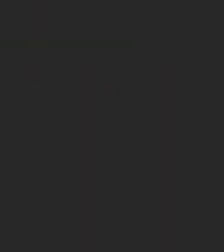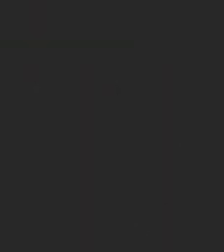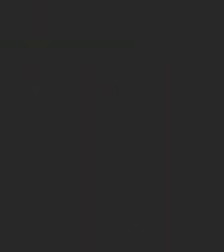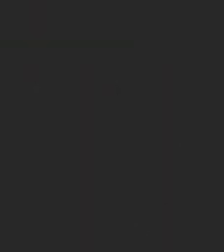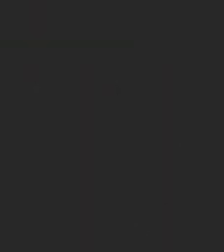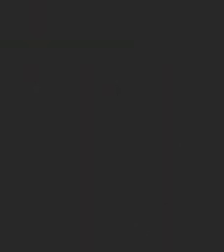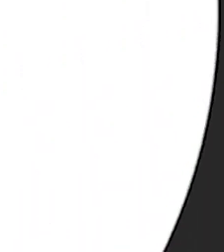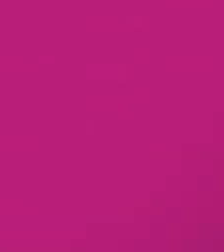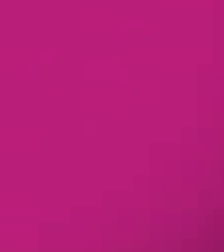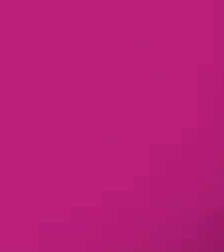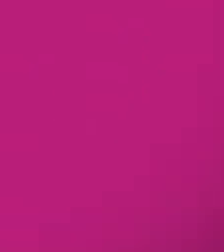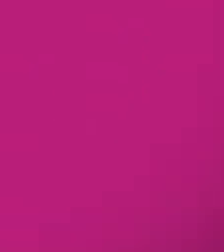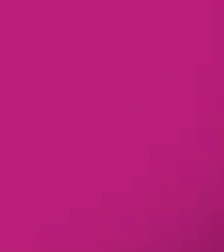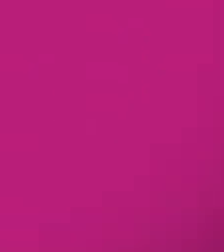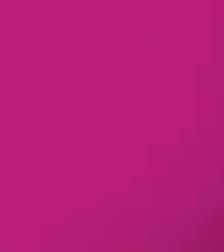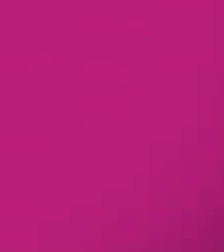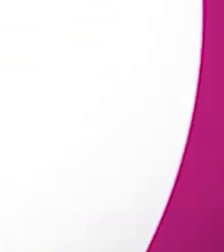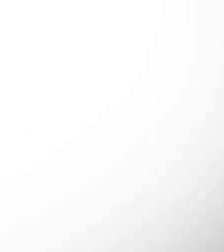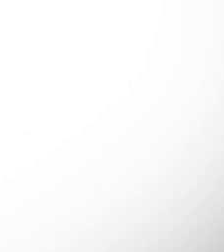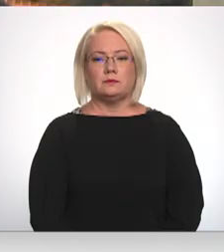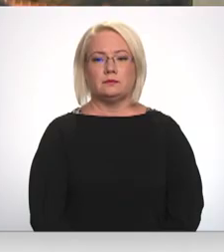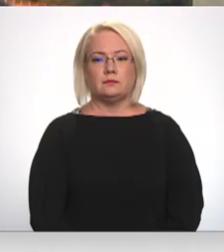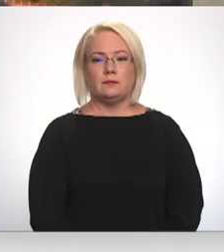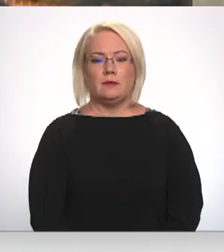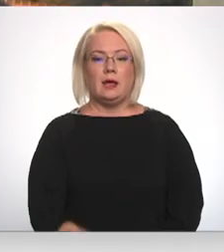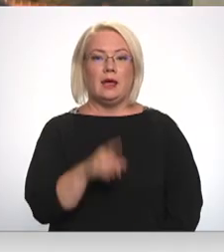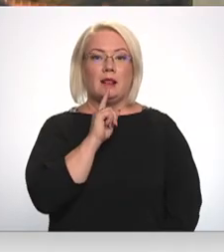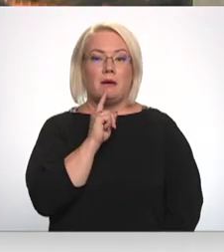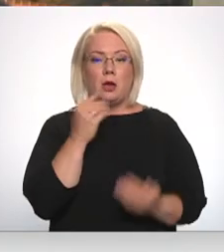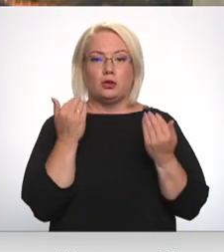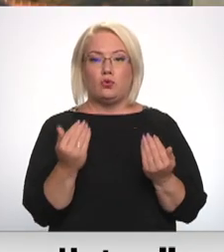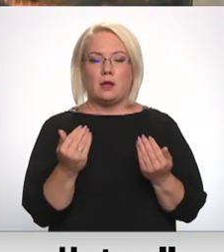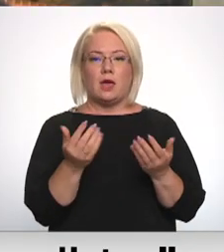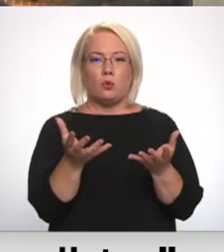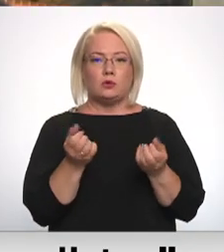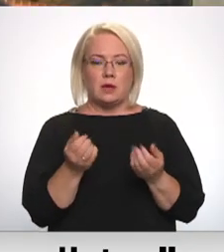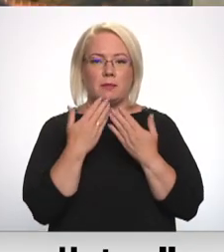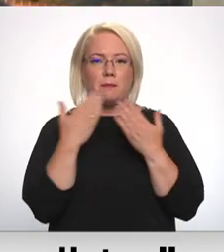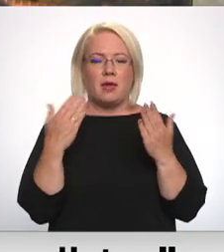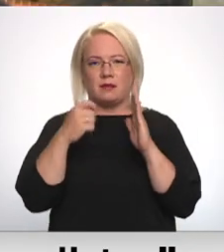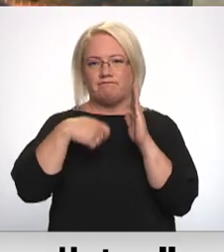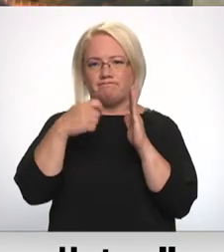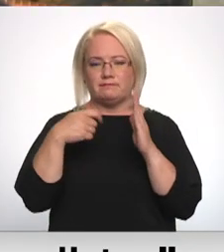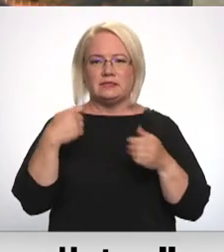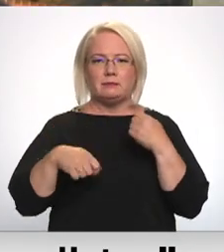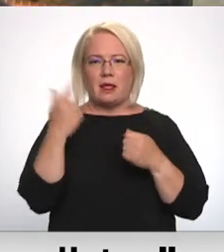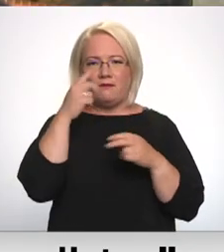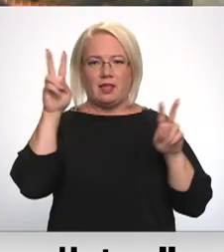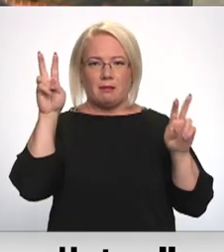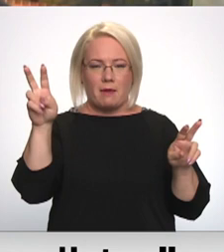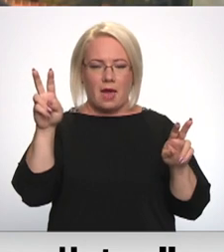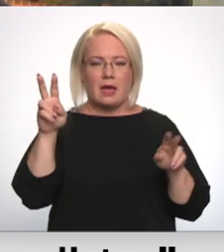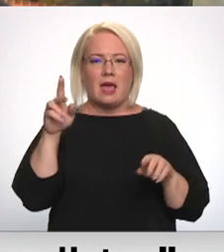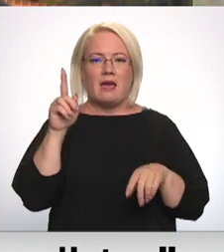Re, viss ēters ir te! Liepājā šodien uzņemti pēdējie kadri spēlfilmai Vietām gaidāms